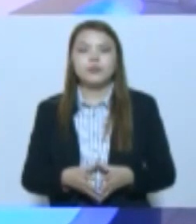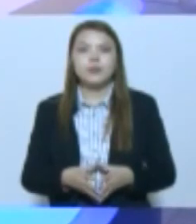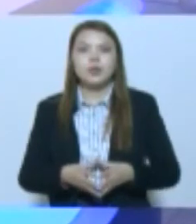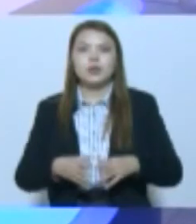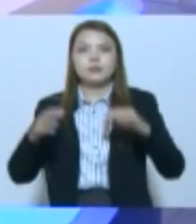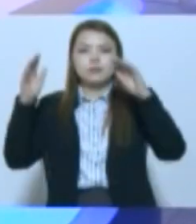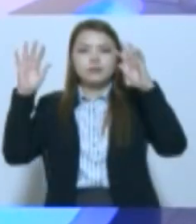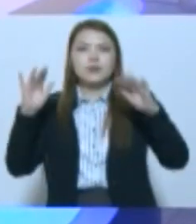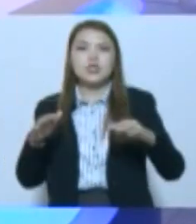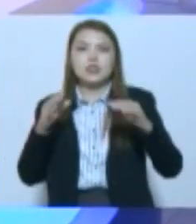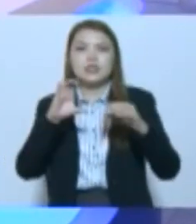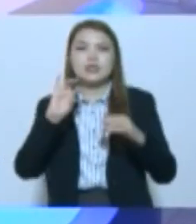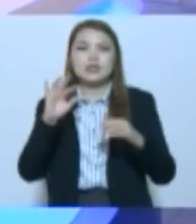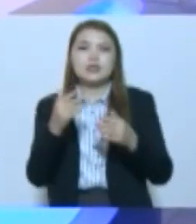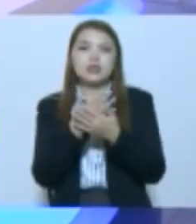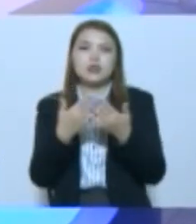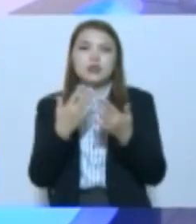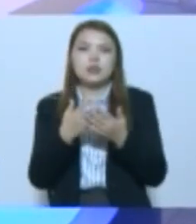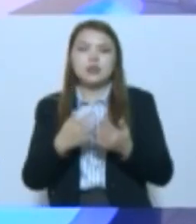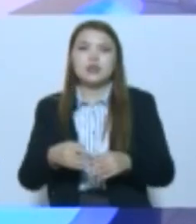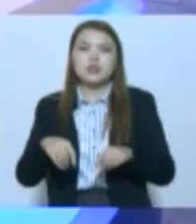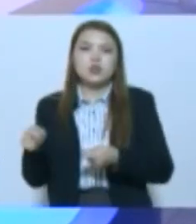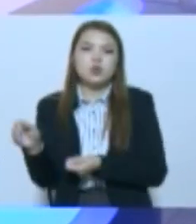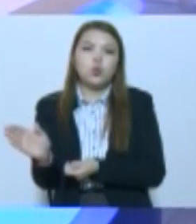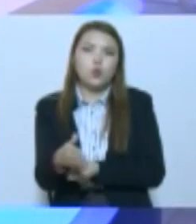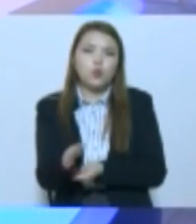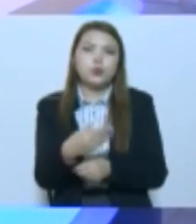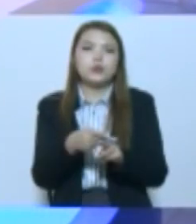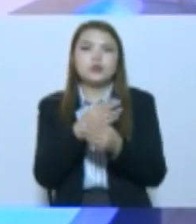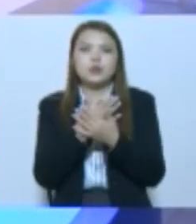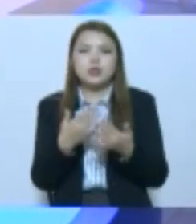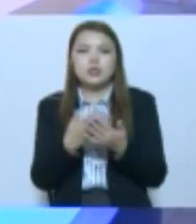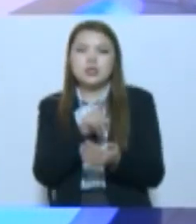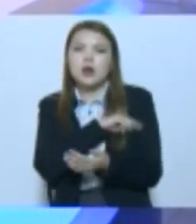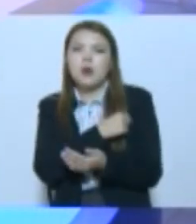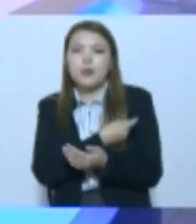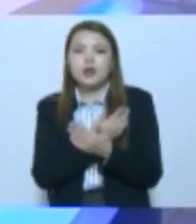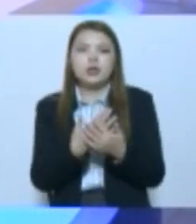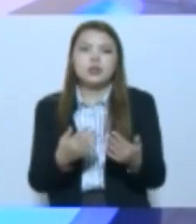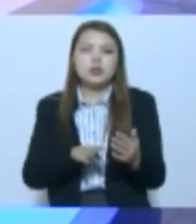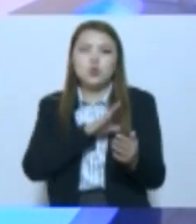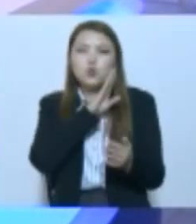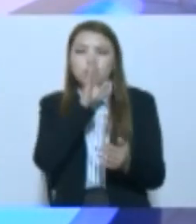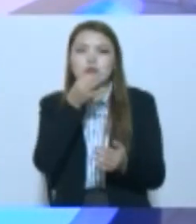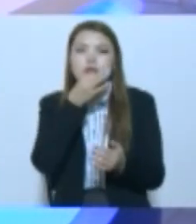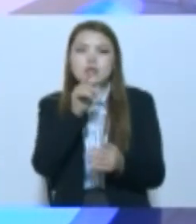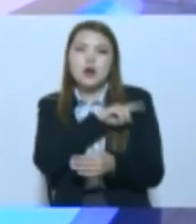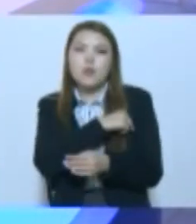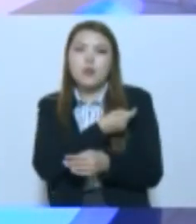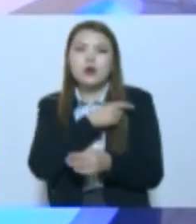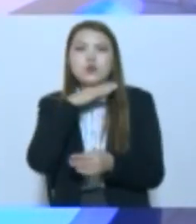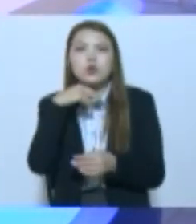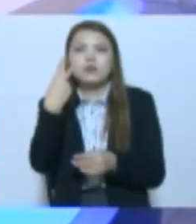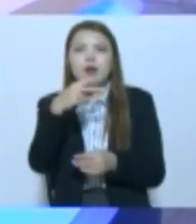Снегопад в областном центре – это круглосуточная работа коммунальных служб и приемного покоя в больницах. С самого утра в областную больницу доставлено